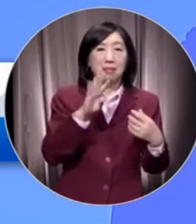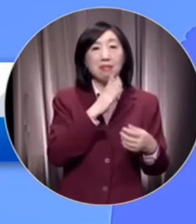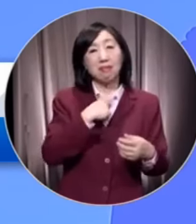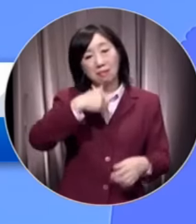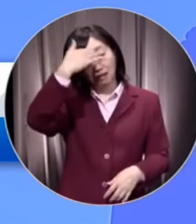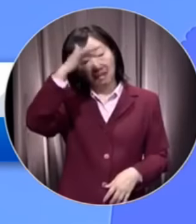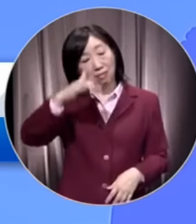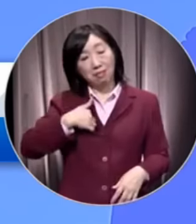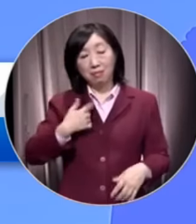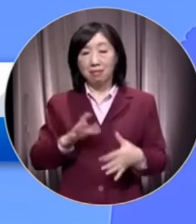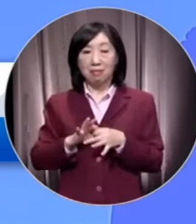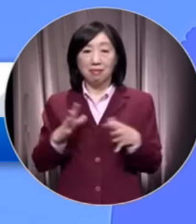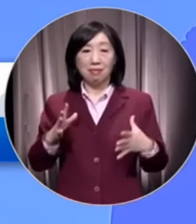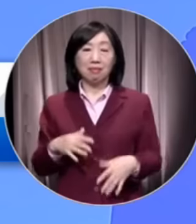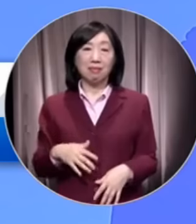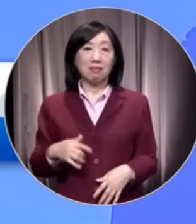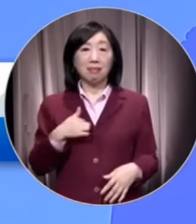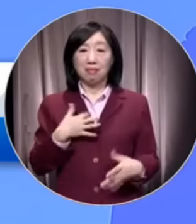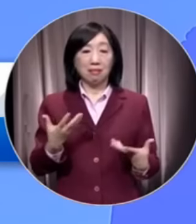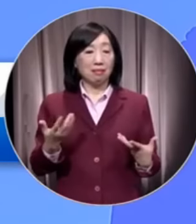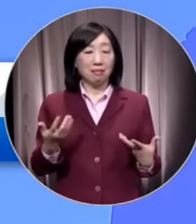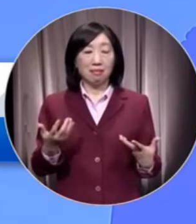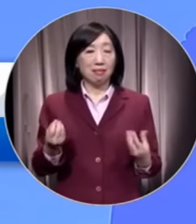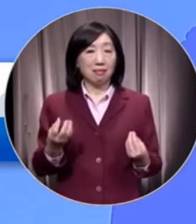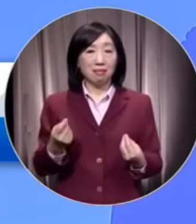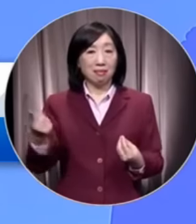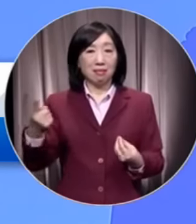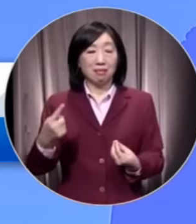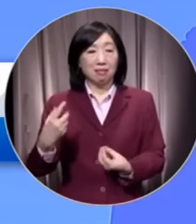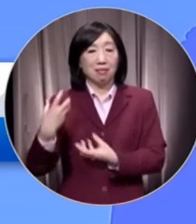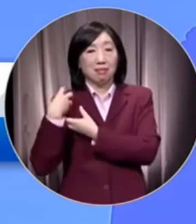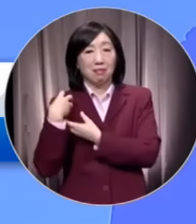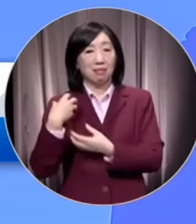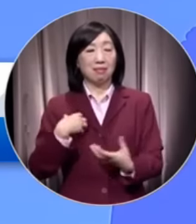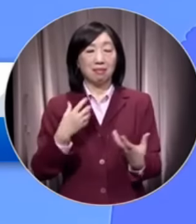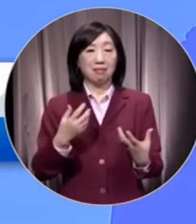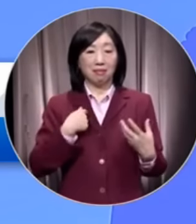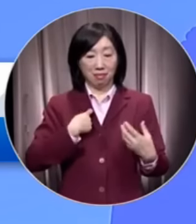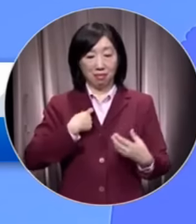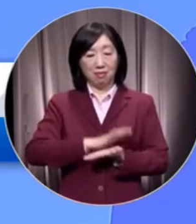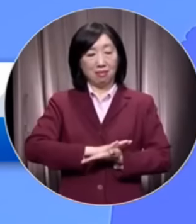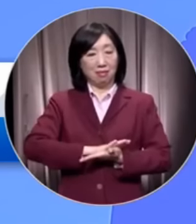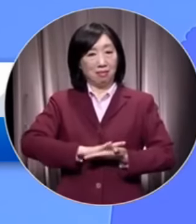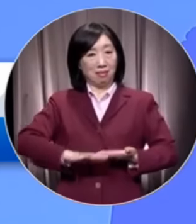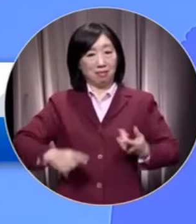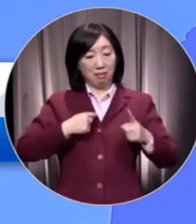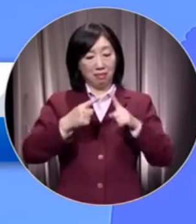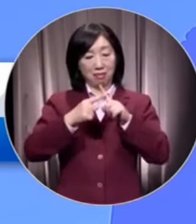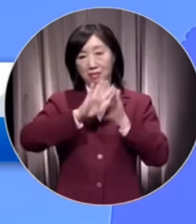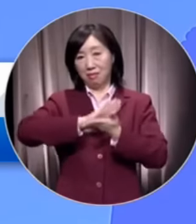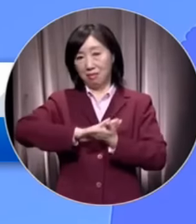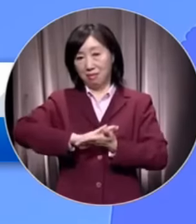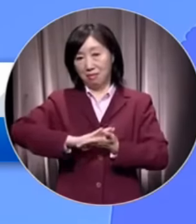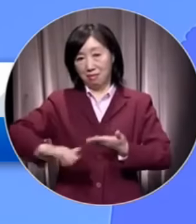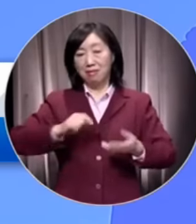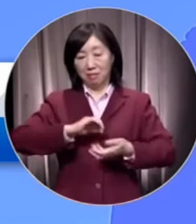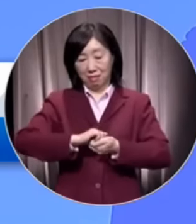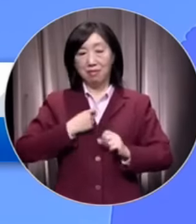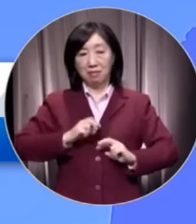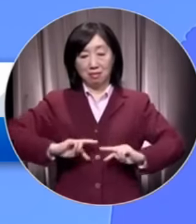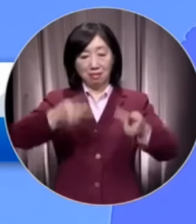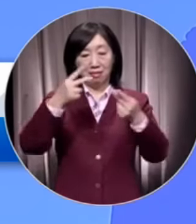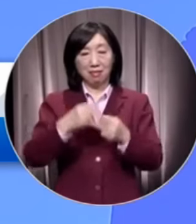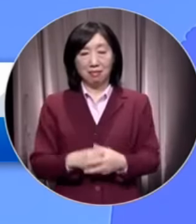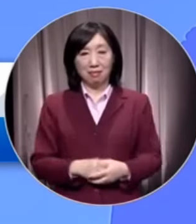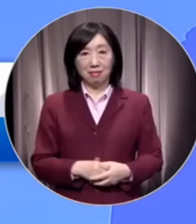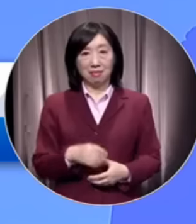袱，朱立伦没有这些历史的包袱。我坚持就是清清白白，我坚持一定要改革。 我们国民